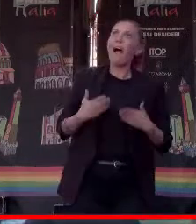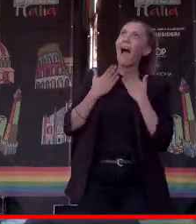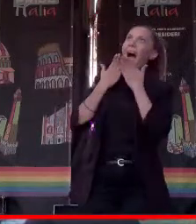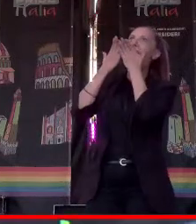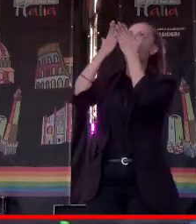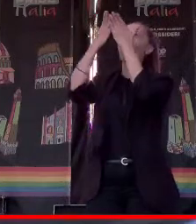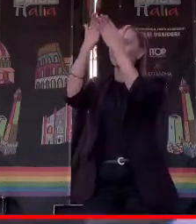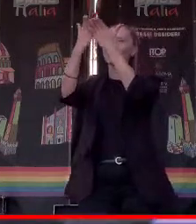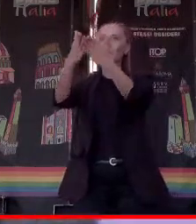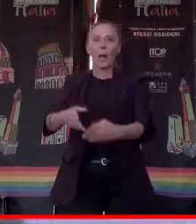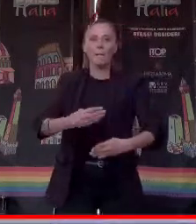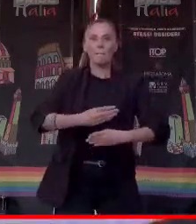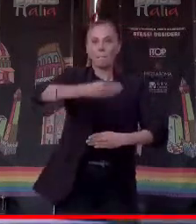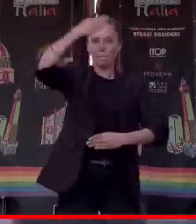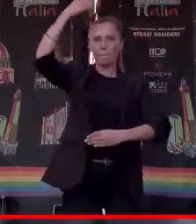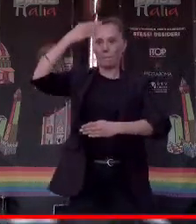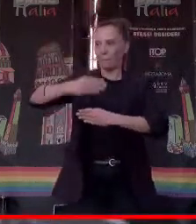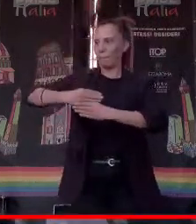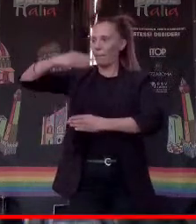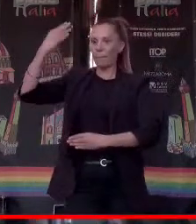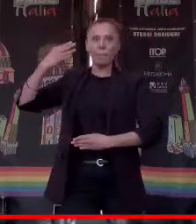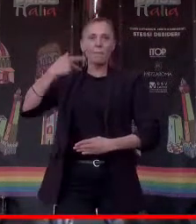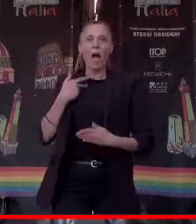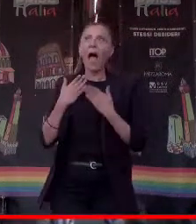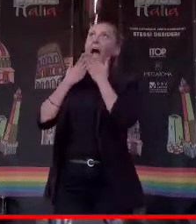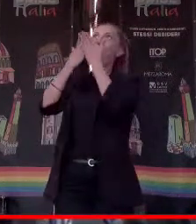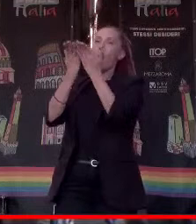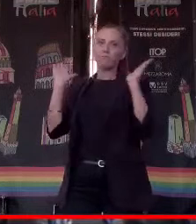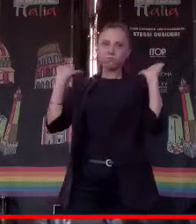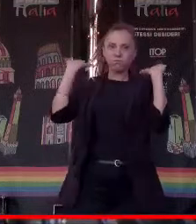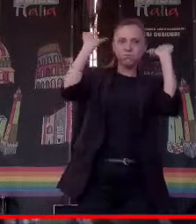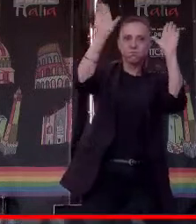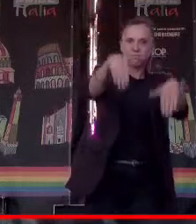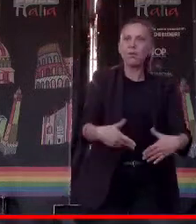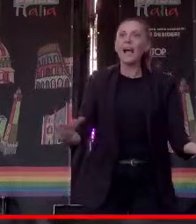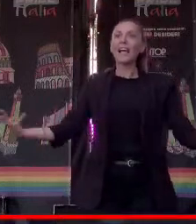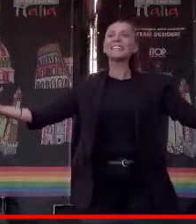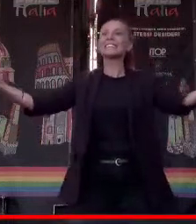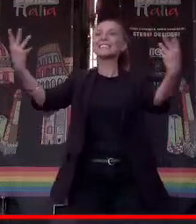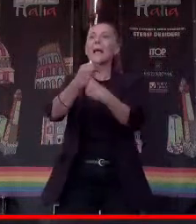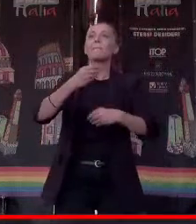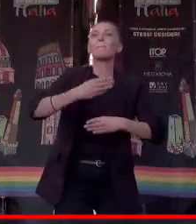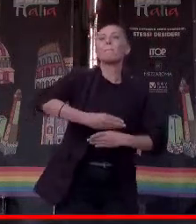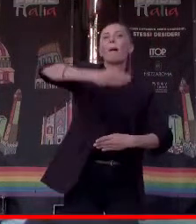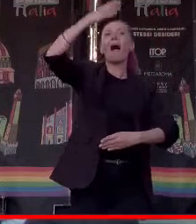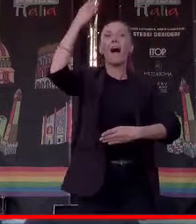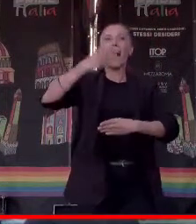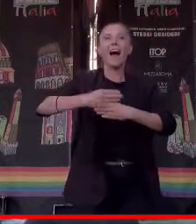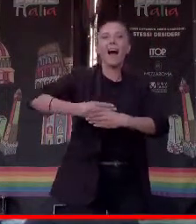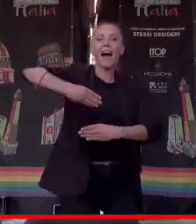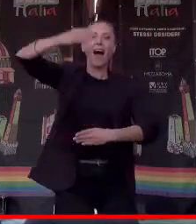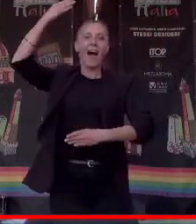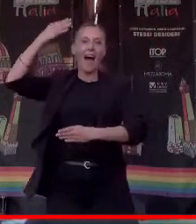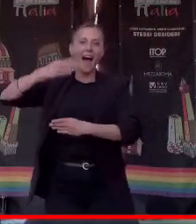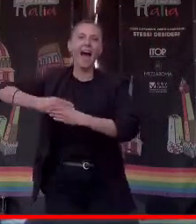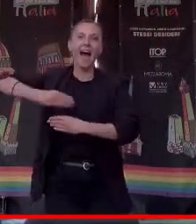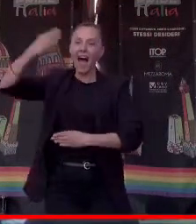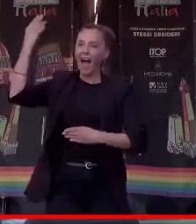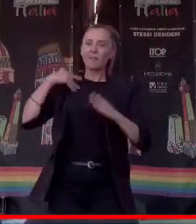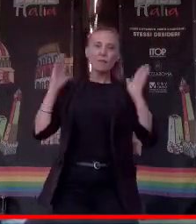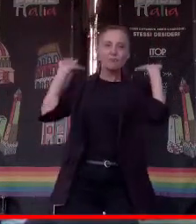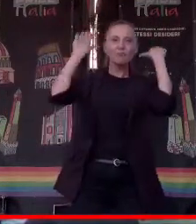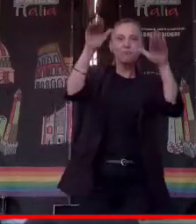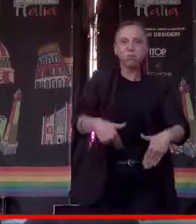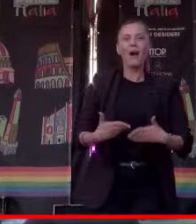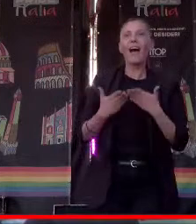mano. Pa' batte le barriere da una mano, forza tutti insieme, pa' batte le barriere da una mano.